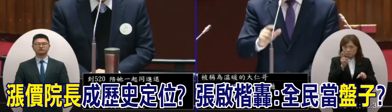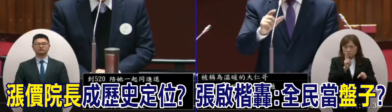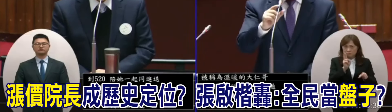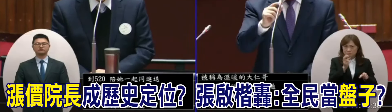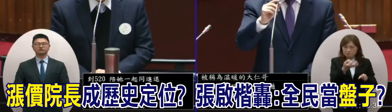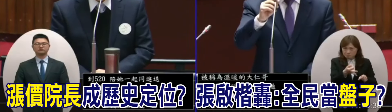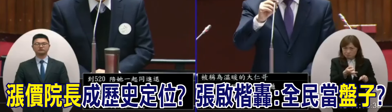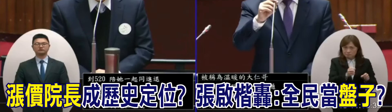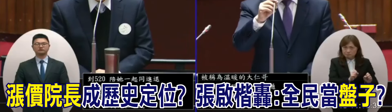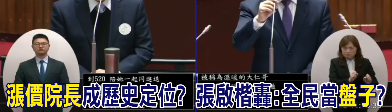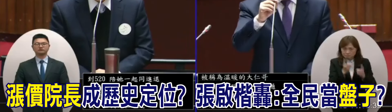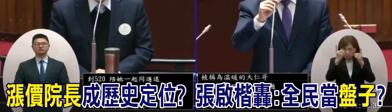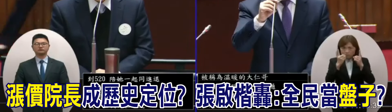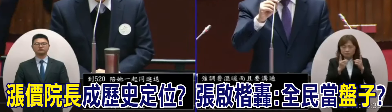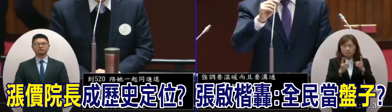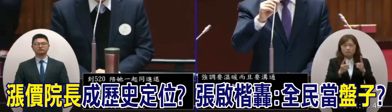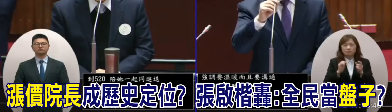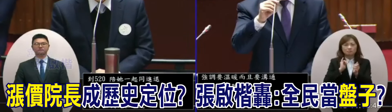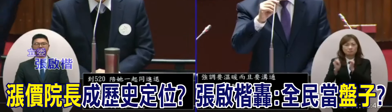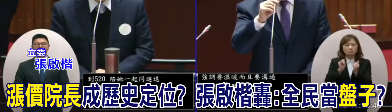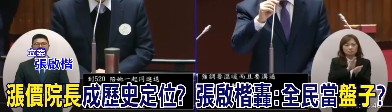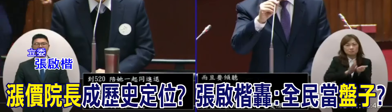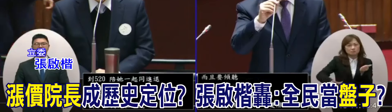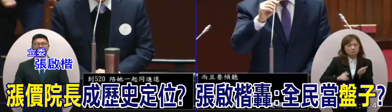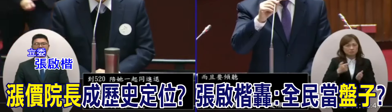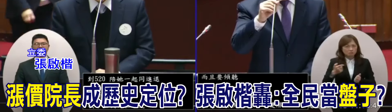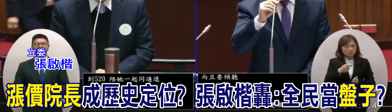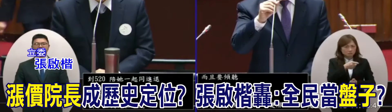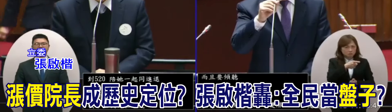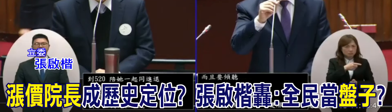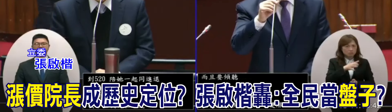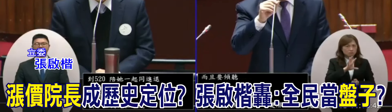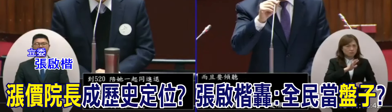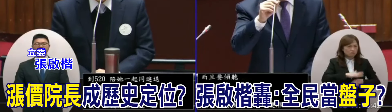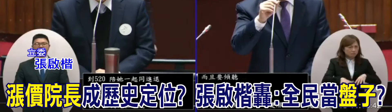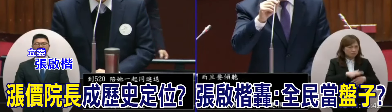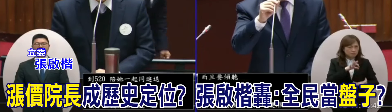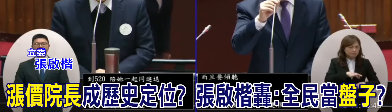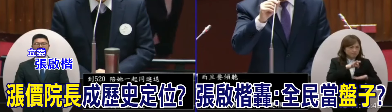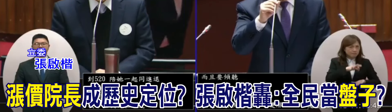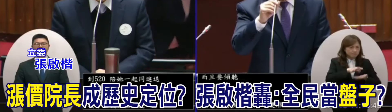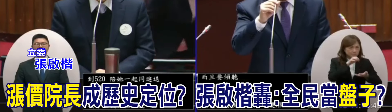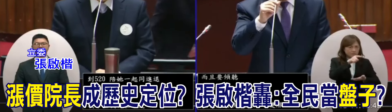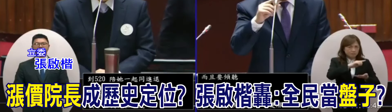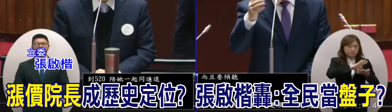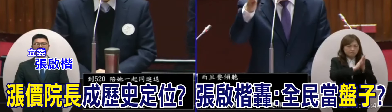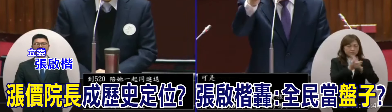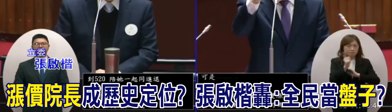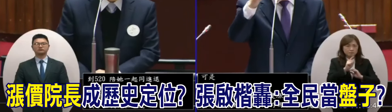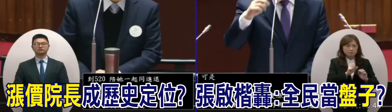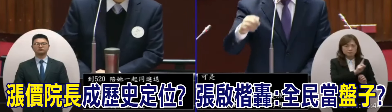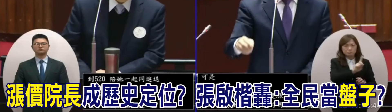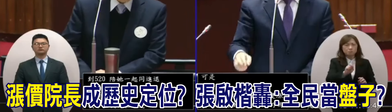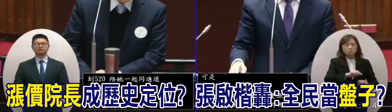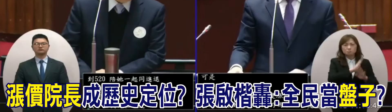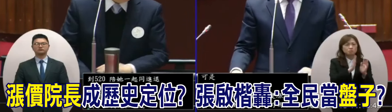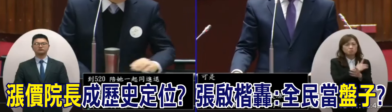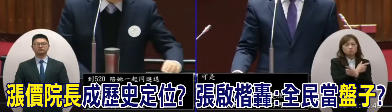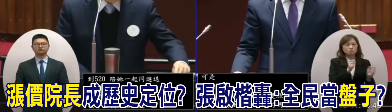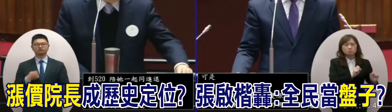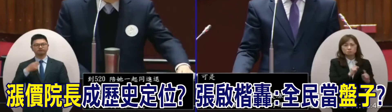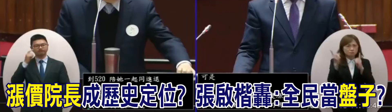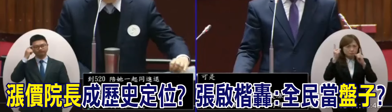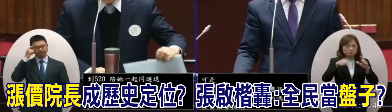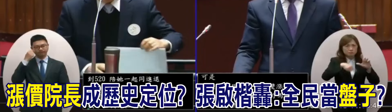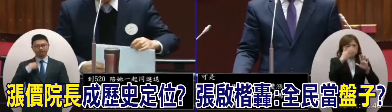心温暖的大人哥变成是一个涨价的院长？这会不会是你最后的历史定位？ 我想